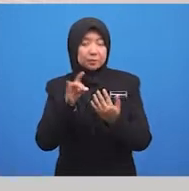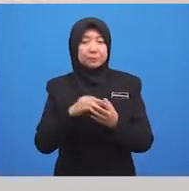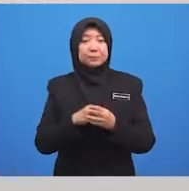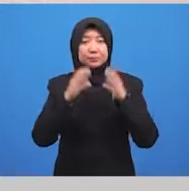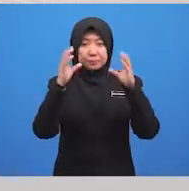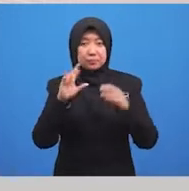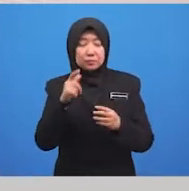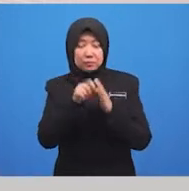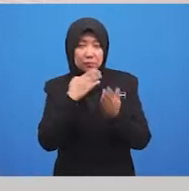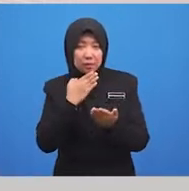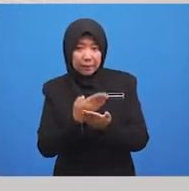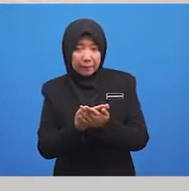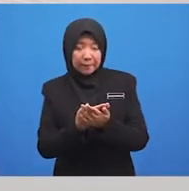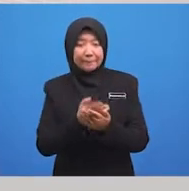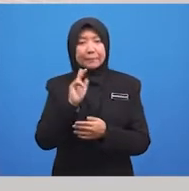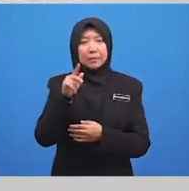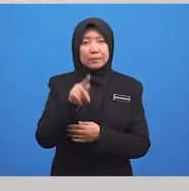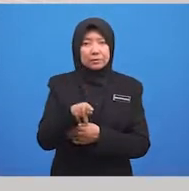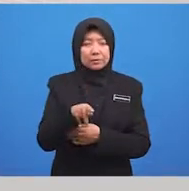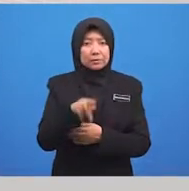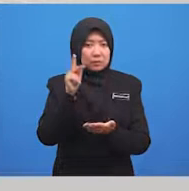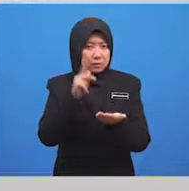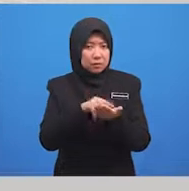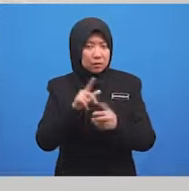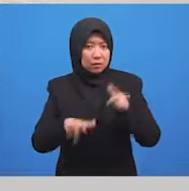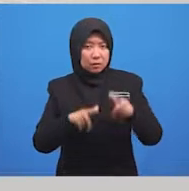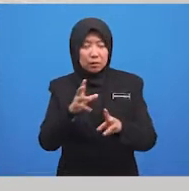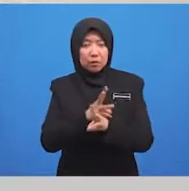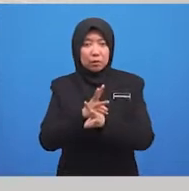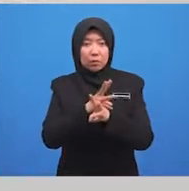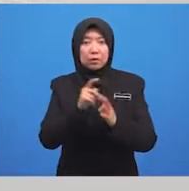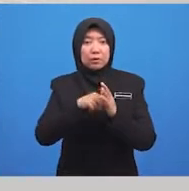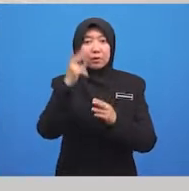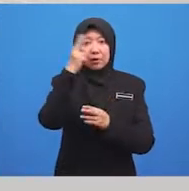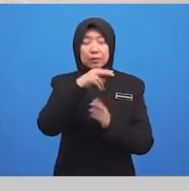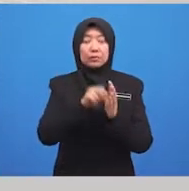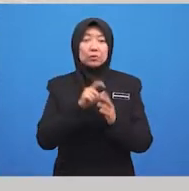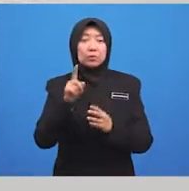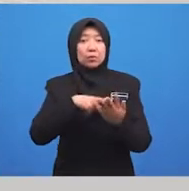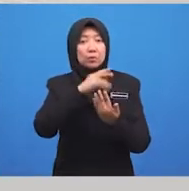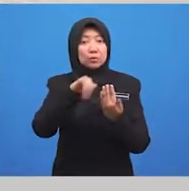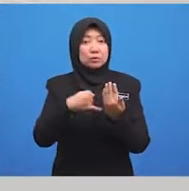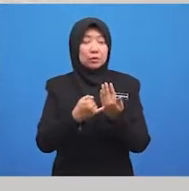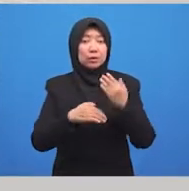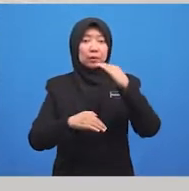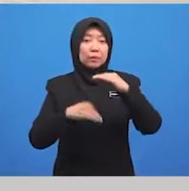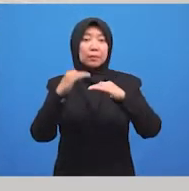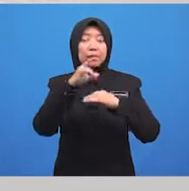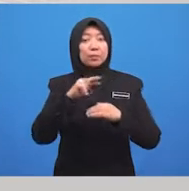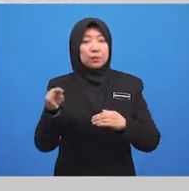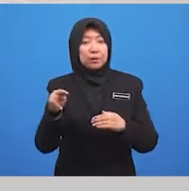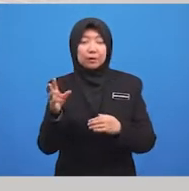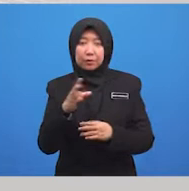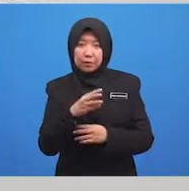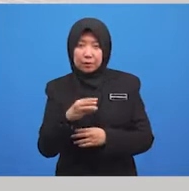projek yang terbaik, mengenal pasti dan memberi langkah kawalan terhadap sesuatu projek pembangunan dan